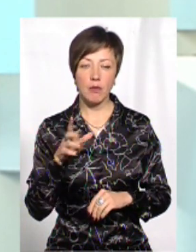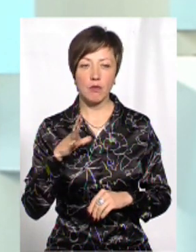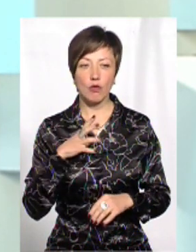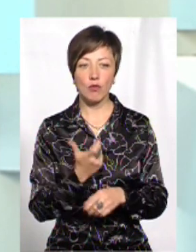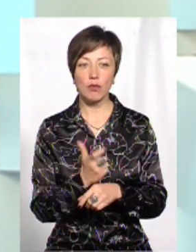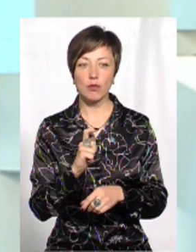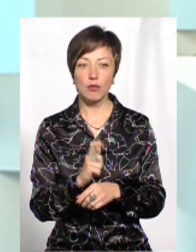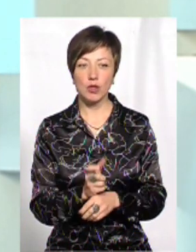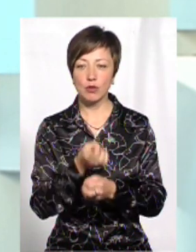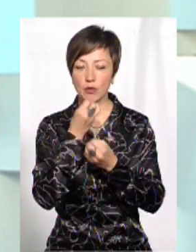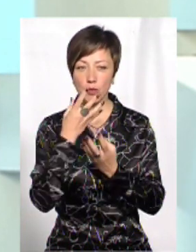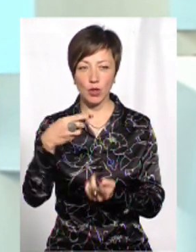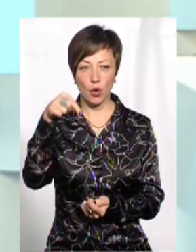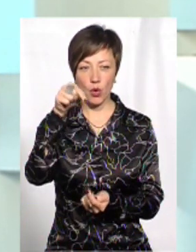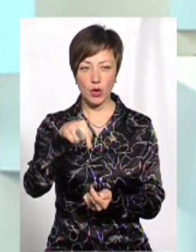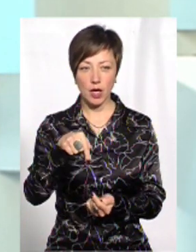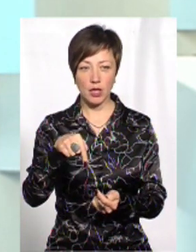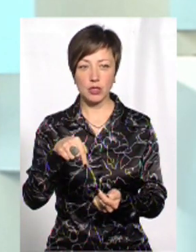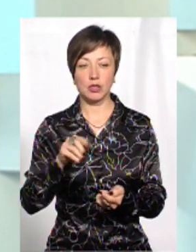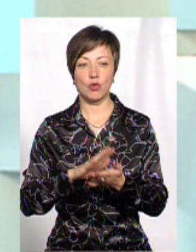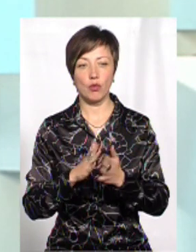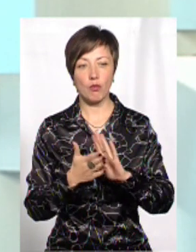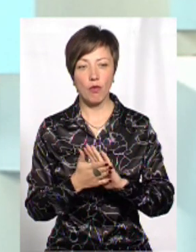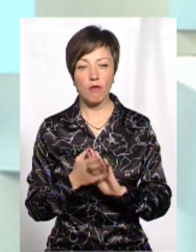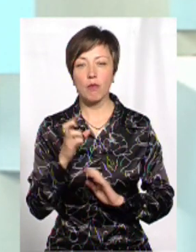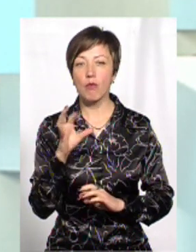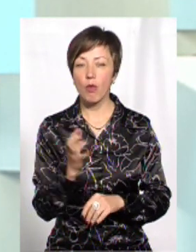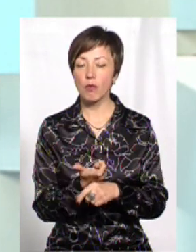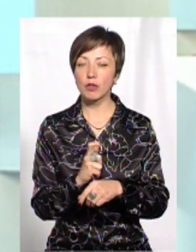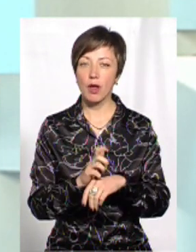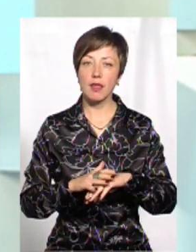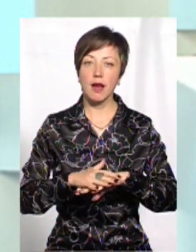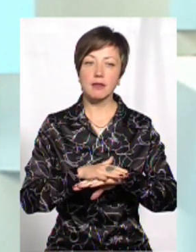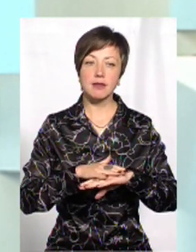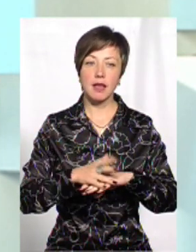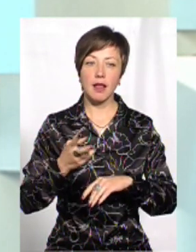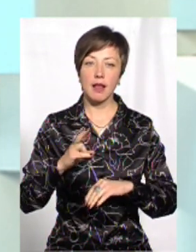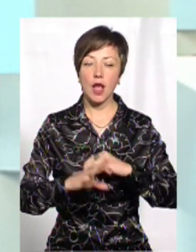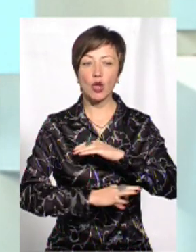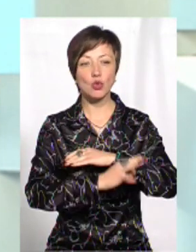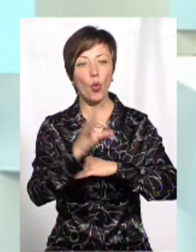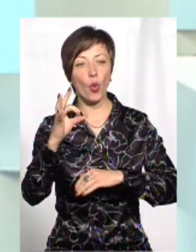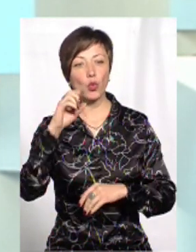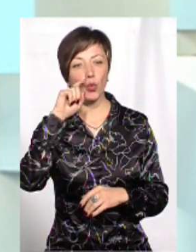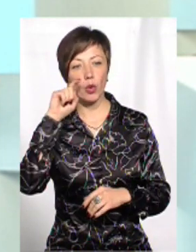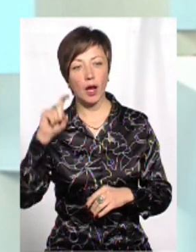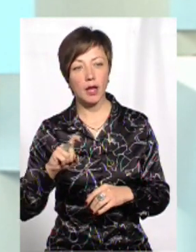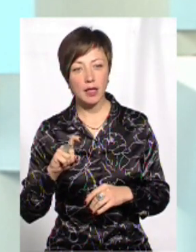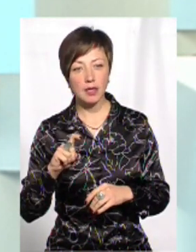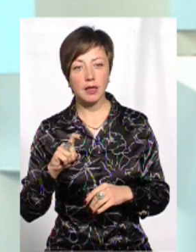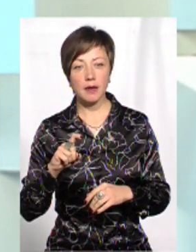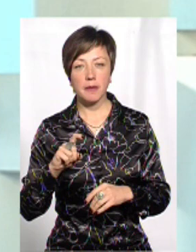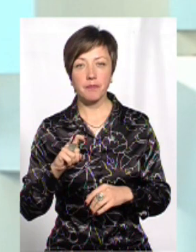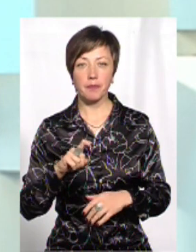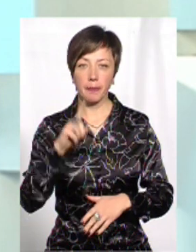був більш благодатний ґрунт для цього, оскільки переважна більшість населення Сходу України, якщо не